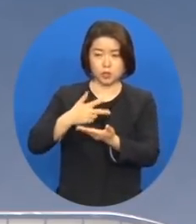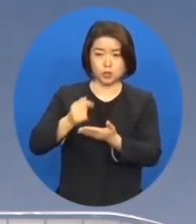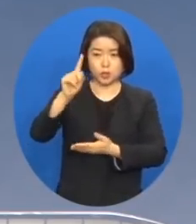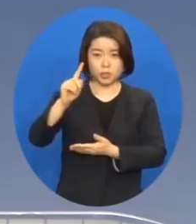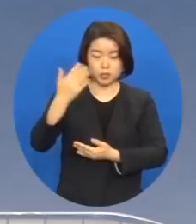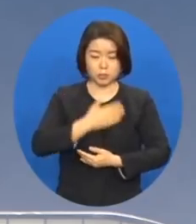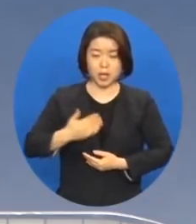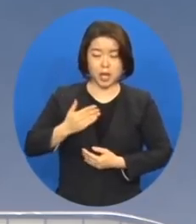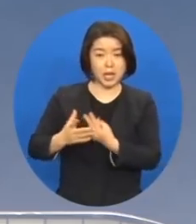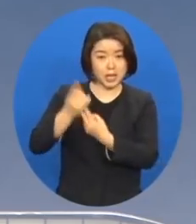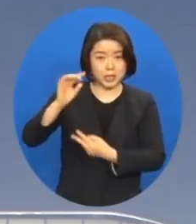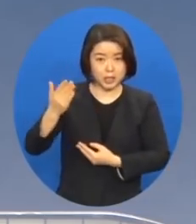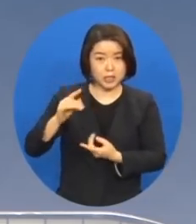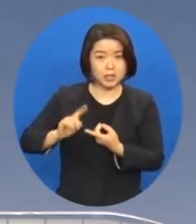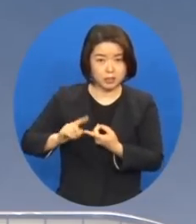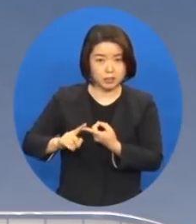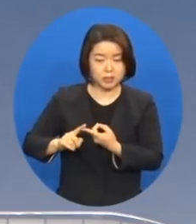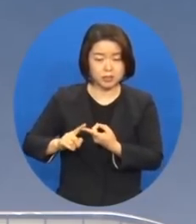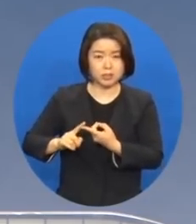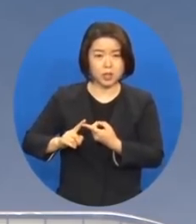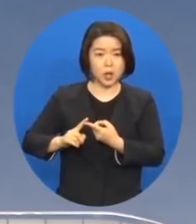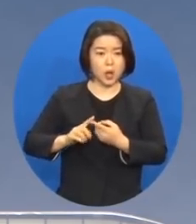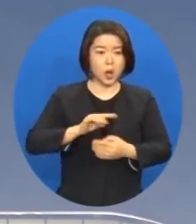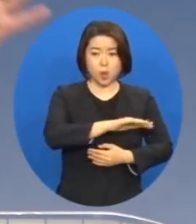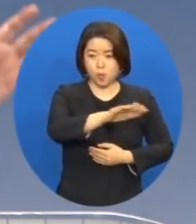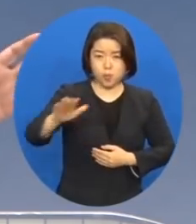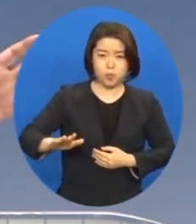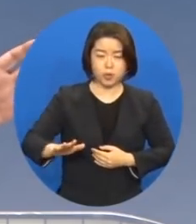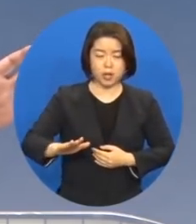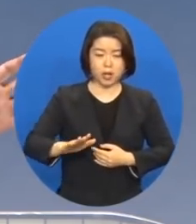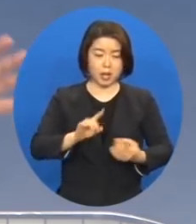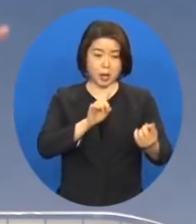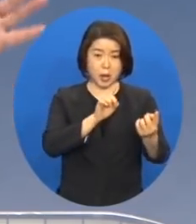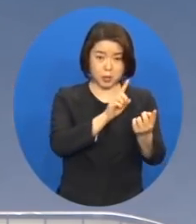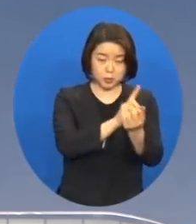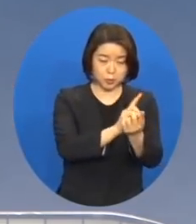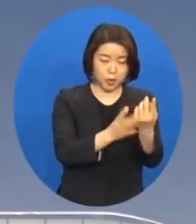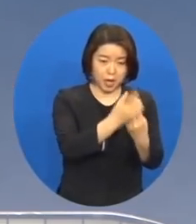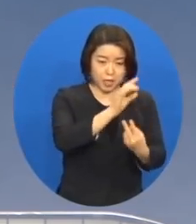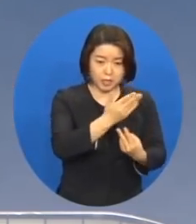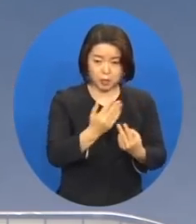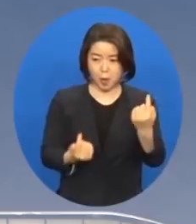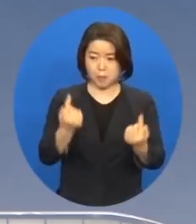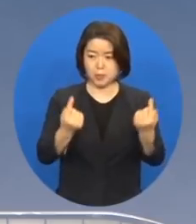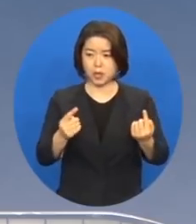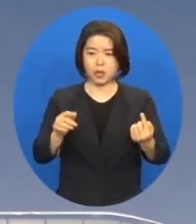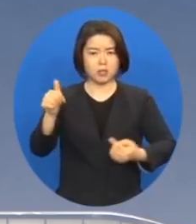하나가 된다는 것은 우리가 서로 하나 되는 것과 비교할 수 없이 엄청나고 놀라운 일이에요.